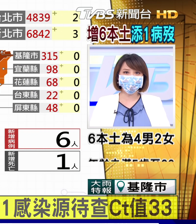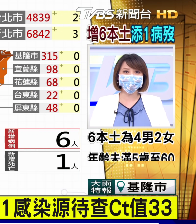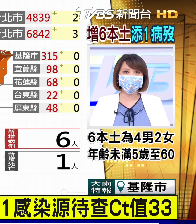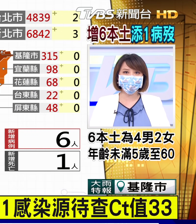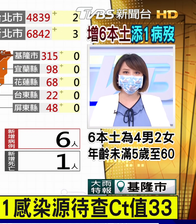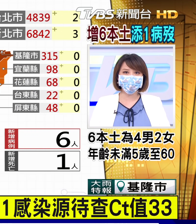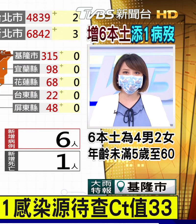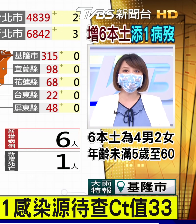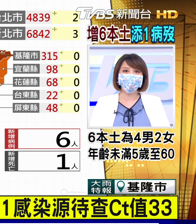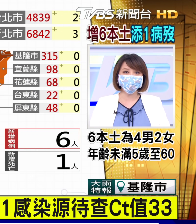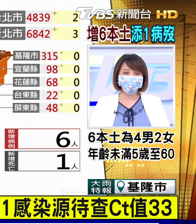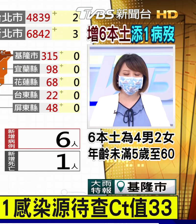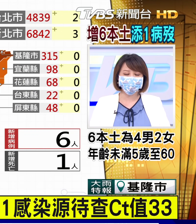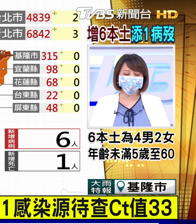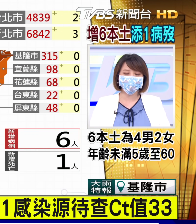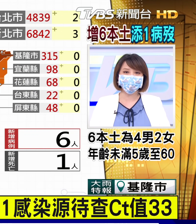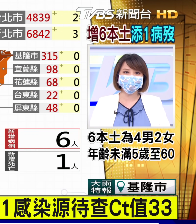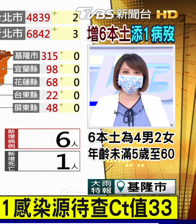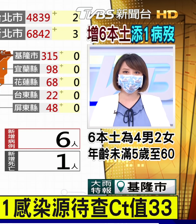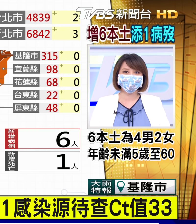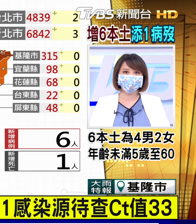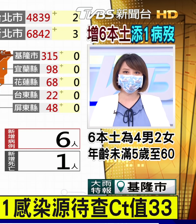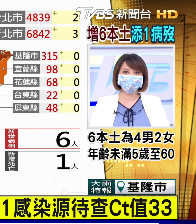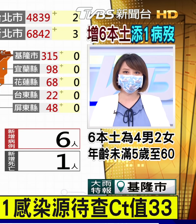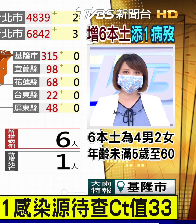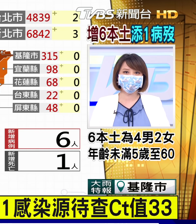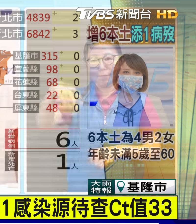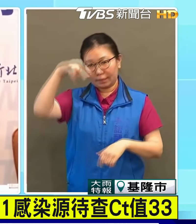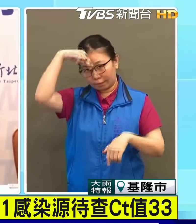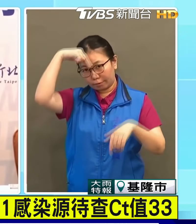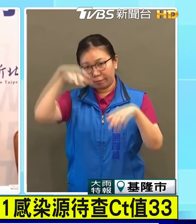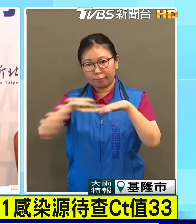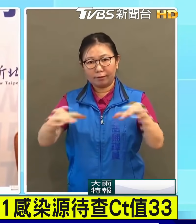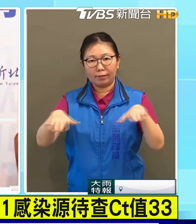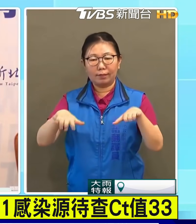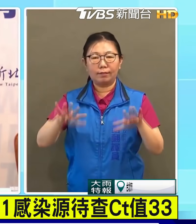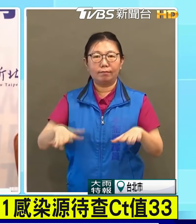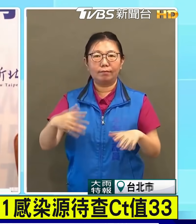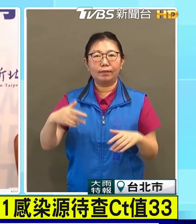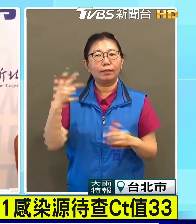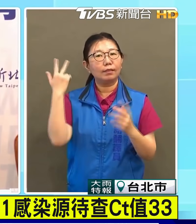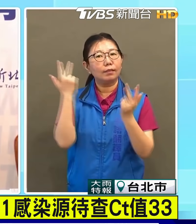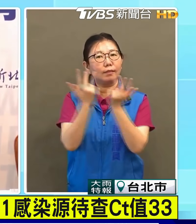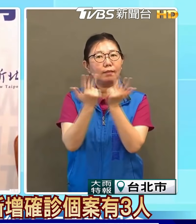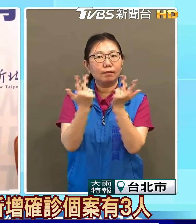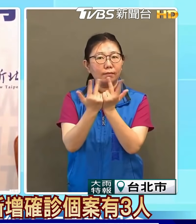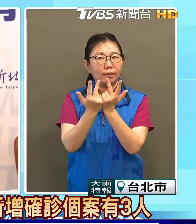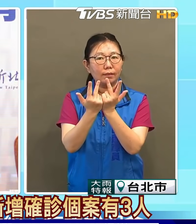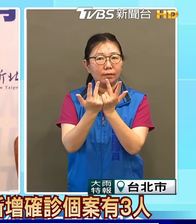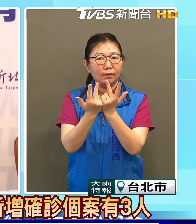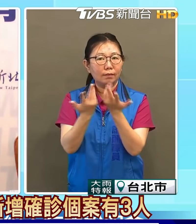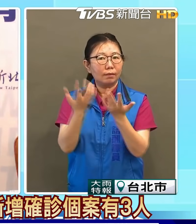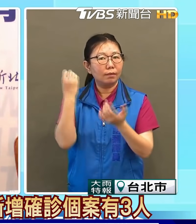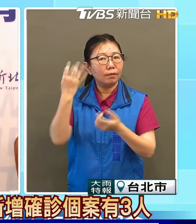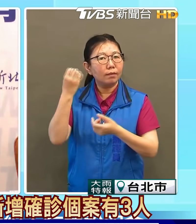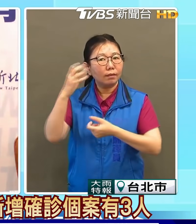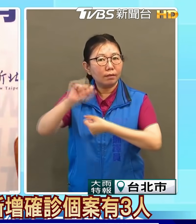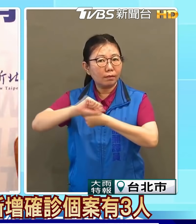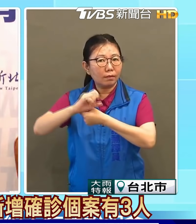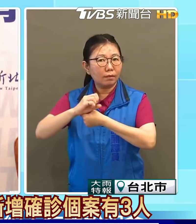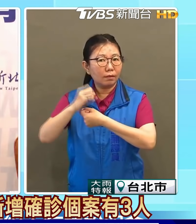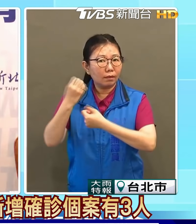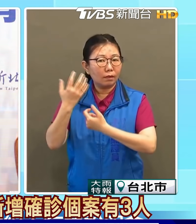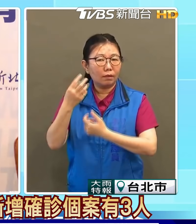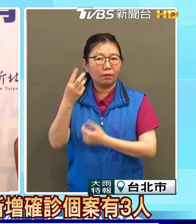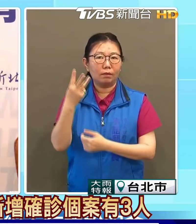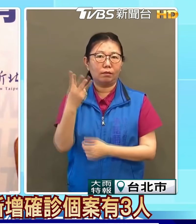了三例的本土案例，市长侯友宜说明疫情。 今天新北市的新增确诊个